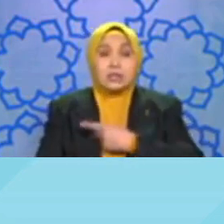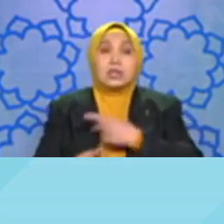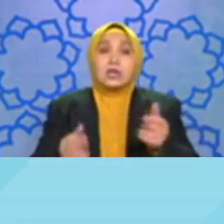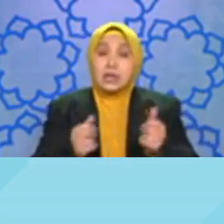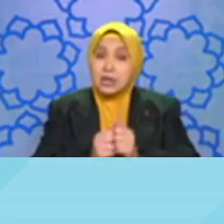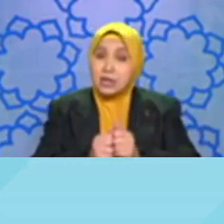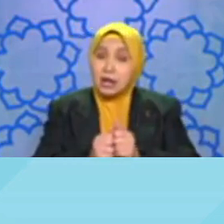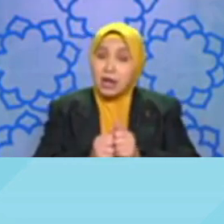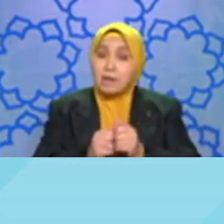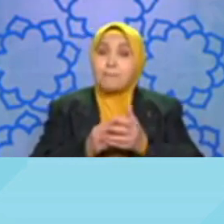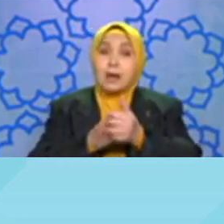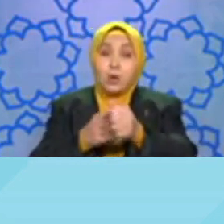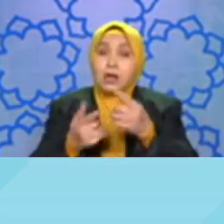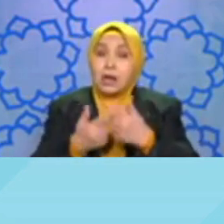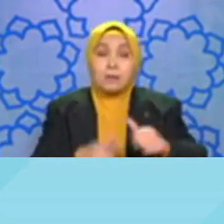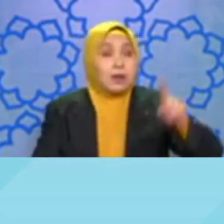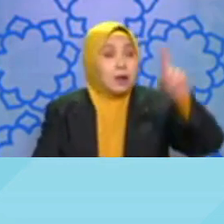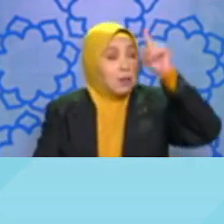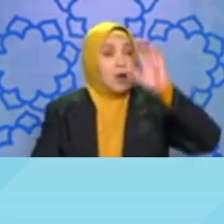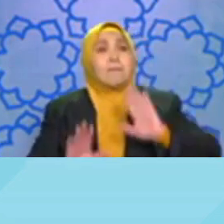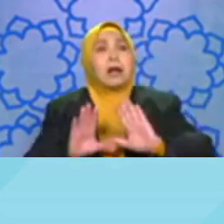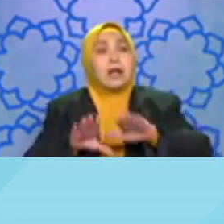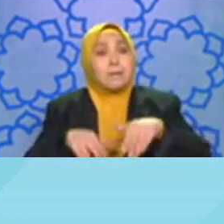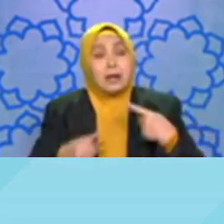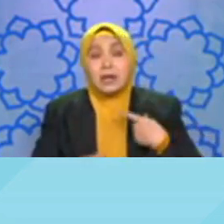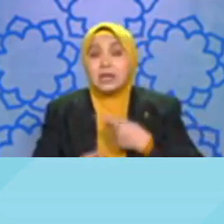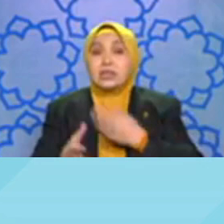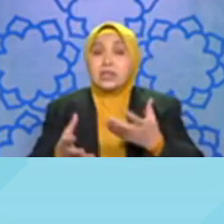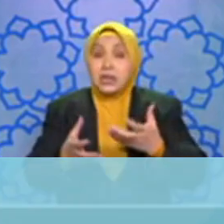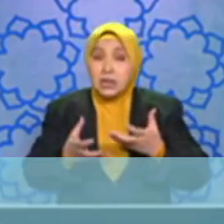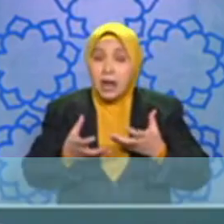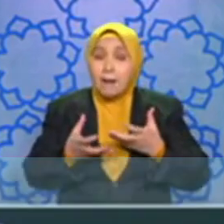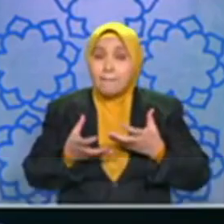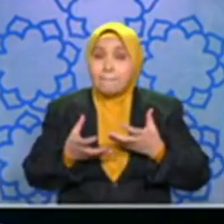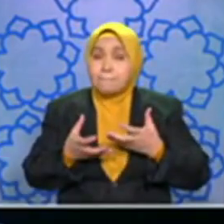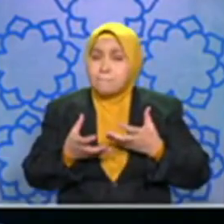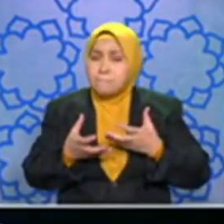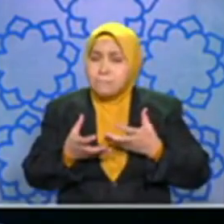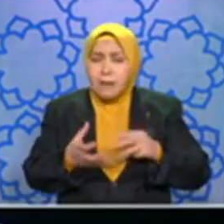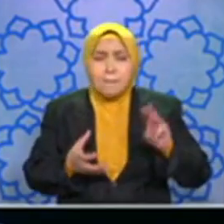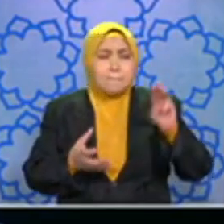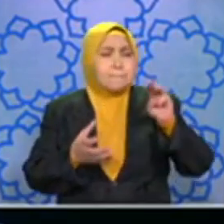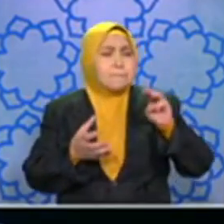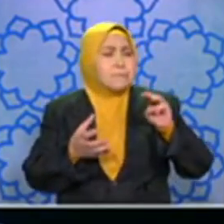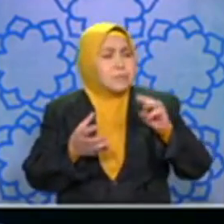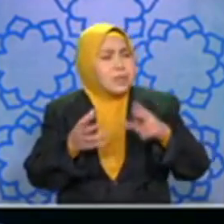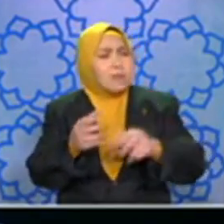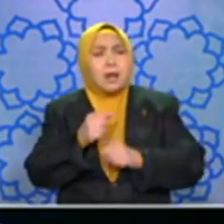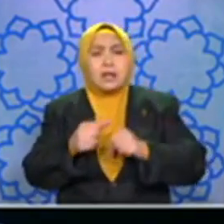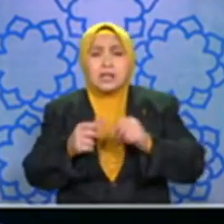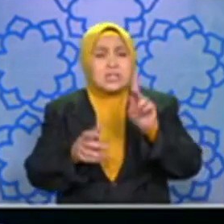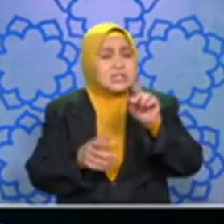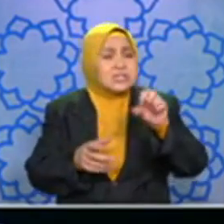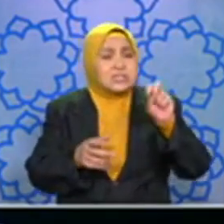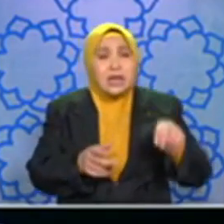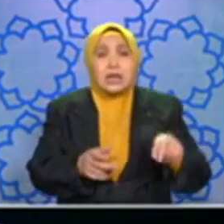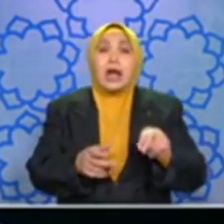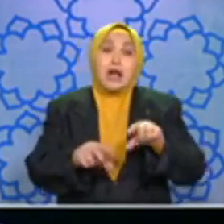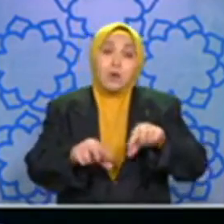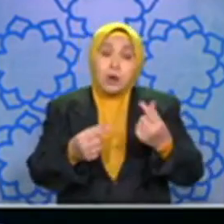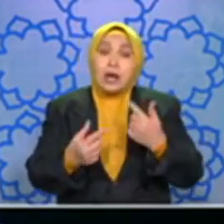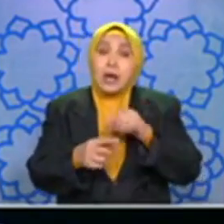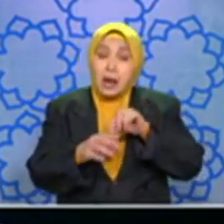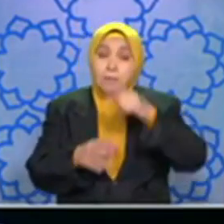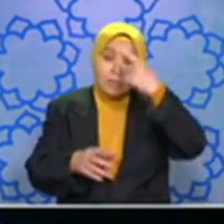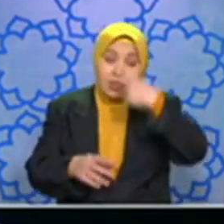komentar panduan daripada Allah bagaimana kita nak mengoptimumkan kesan Al-Quran kepada diri kita. Ayat apa?